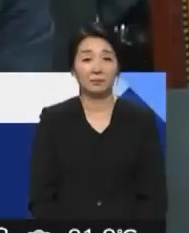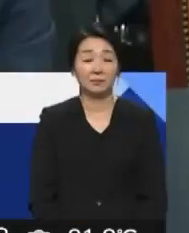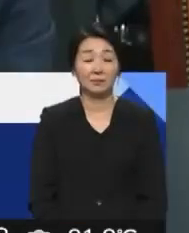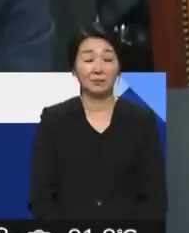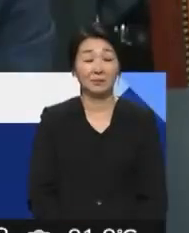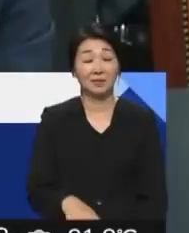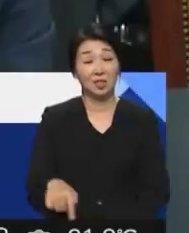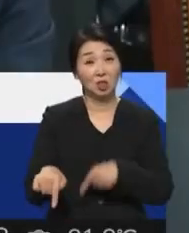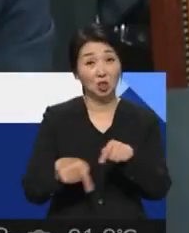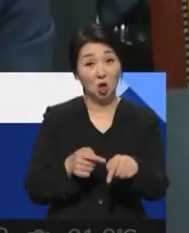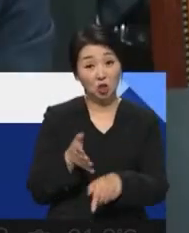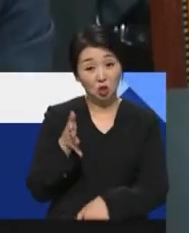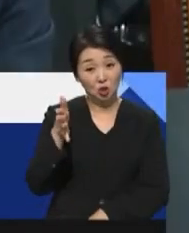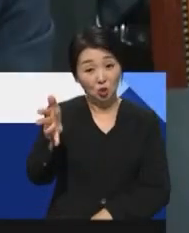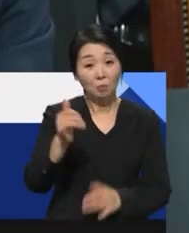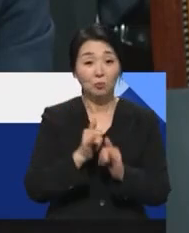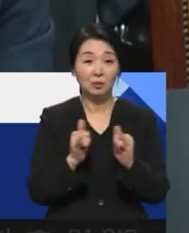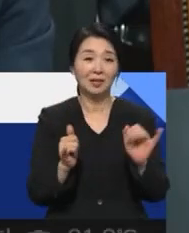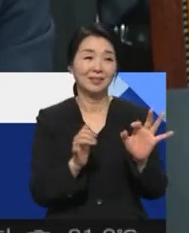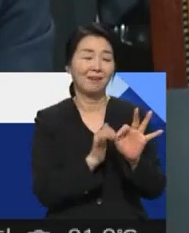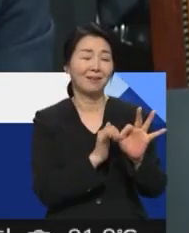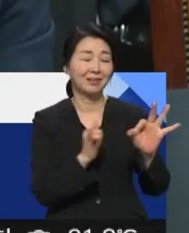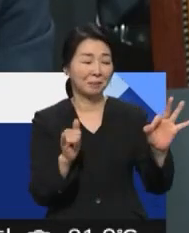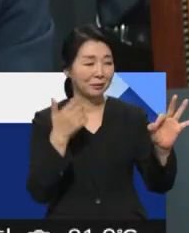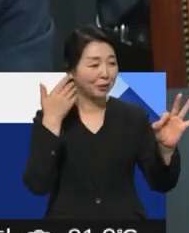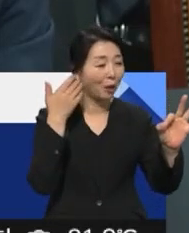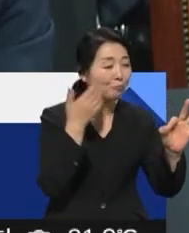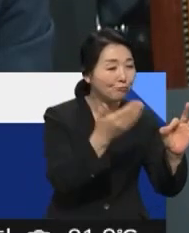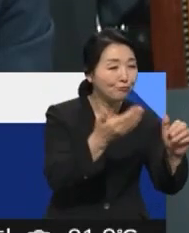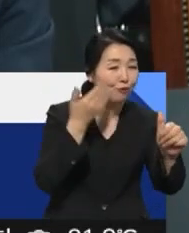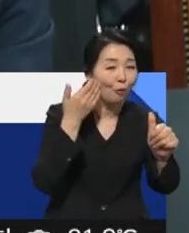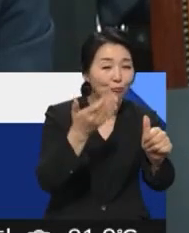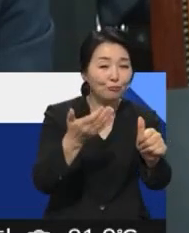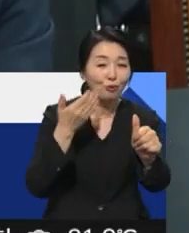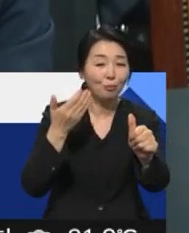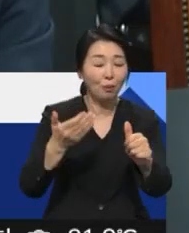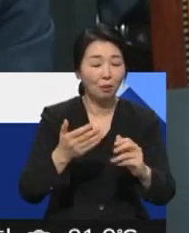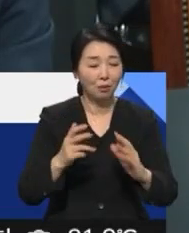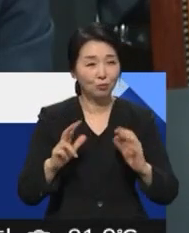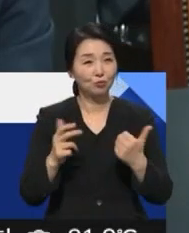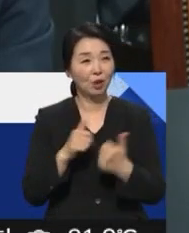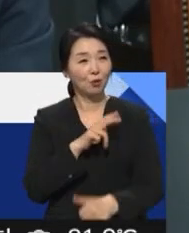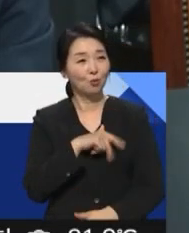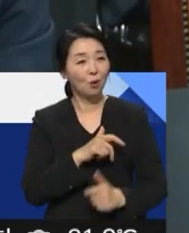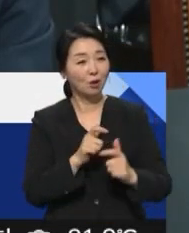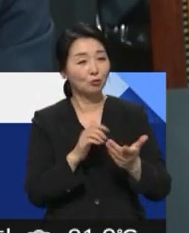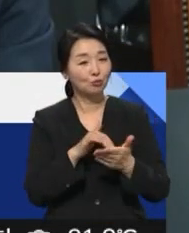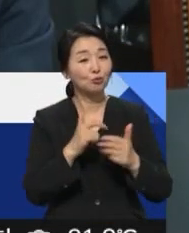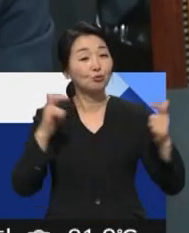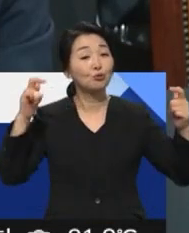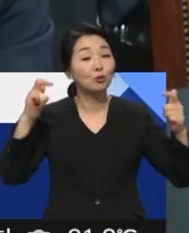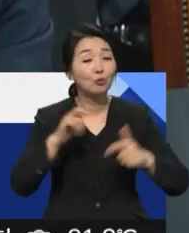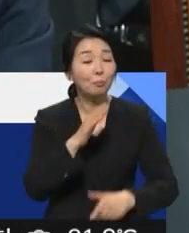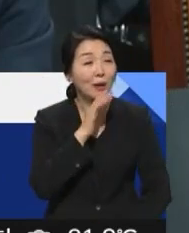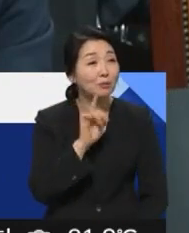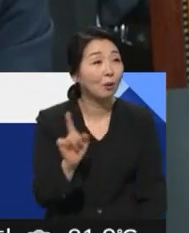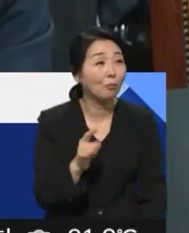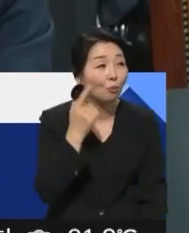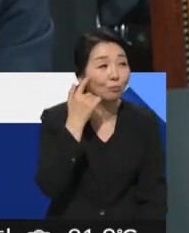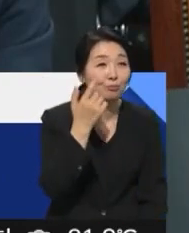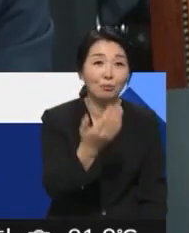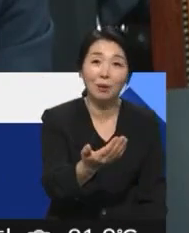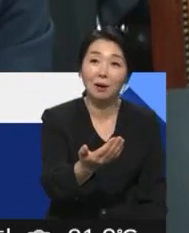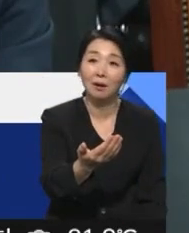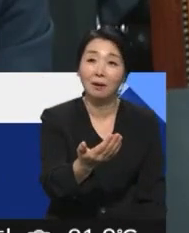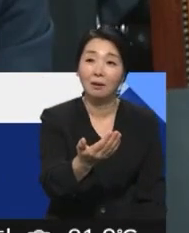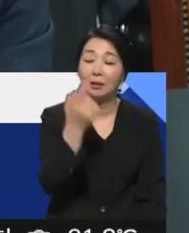정치학자들이, 예를 들자면 정치학자들 10명을 붙잡고 야, 국회의원 정수를 늘리는 게 맞아, 줄이는 게 맞아, 그러면은